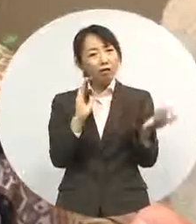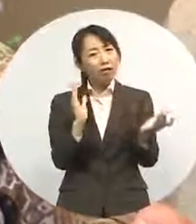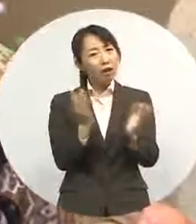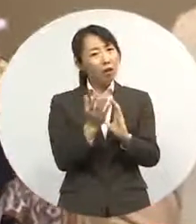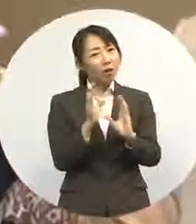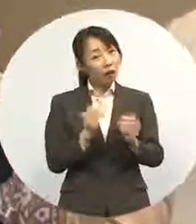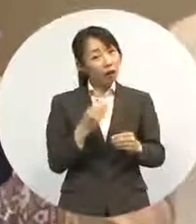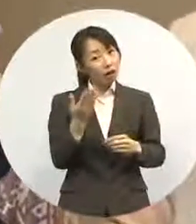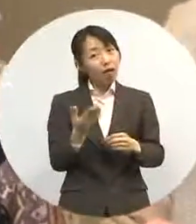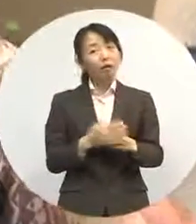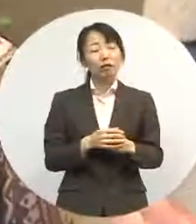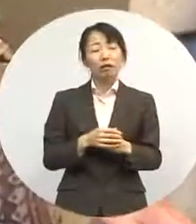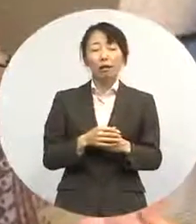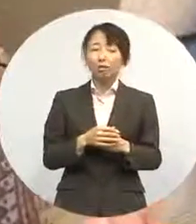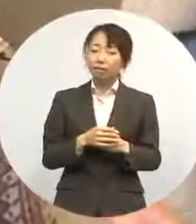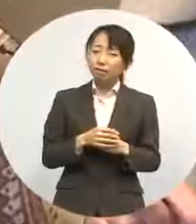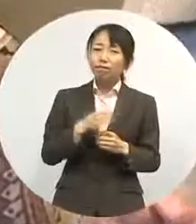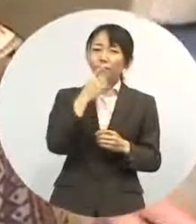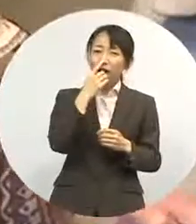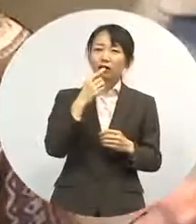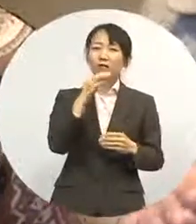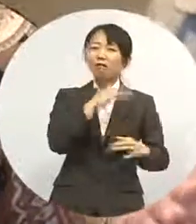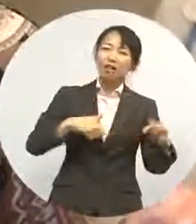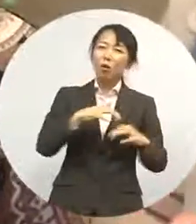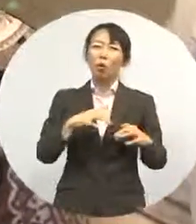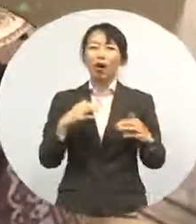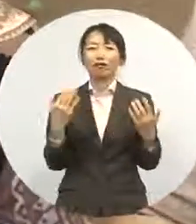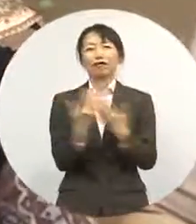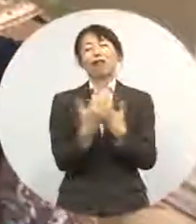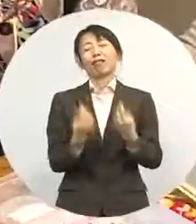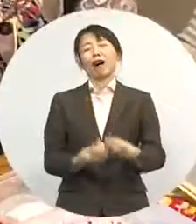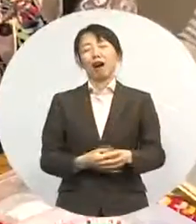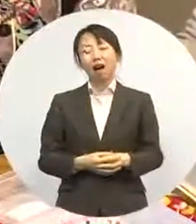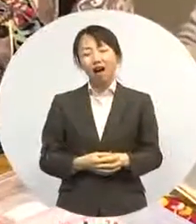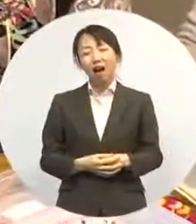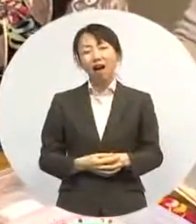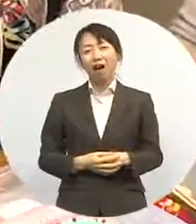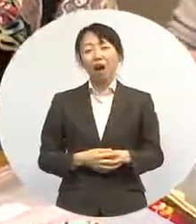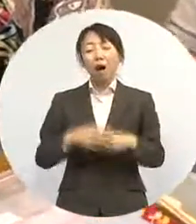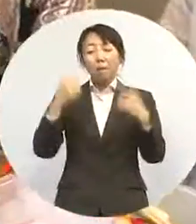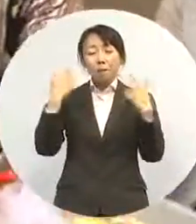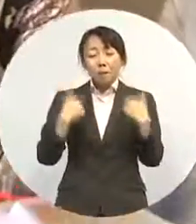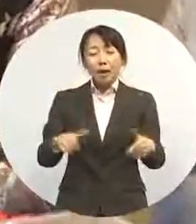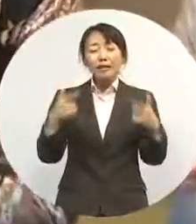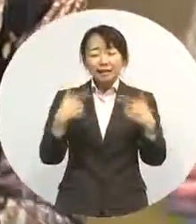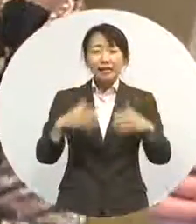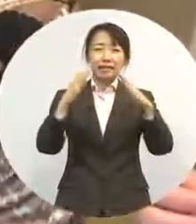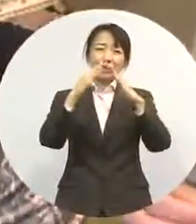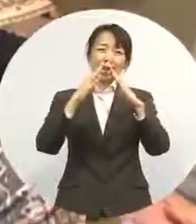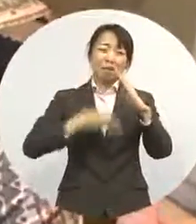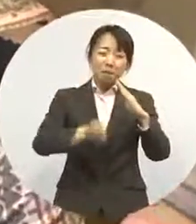や、変わったっていうか忙しく ない忙しくない 毎日出てます、 ね、